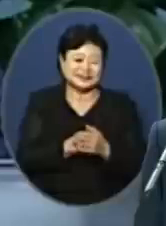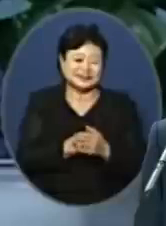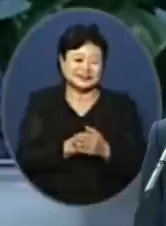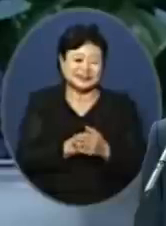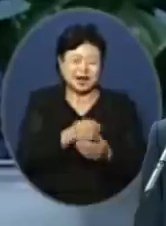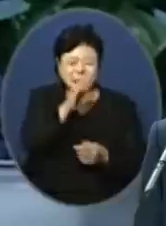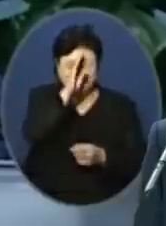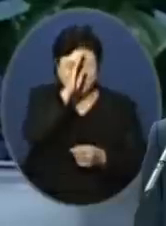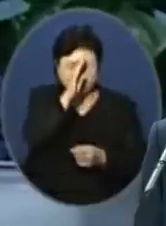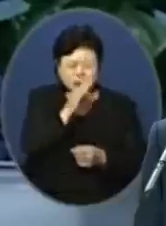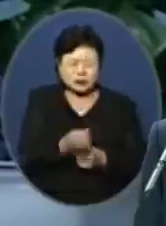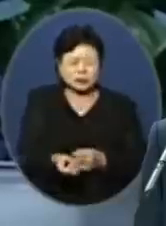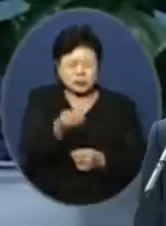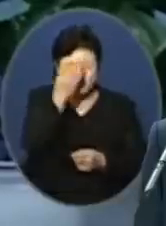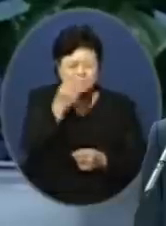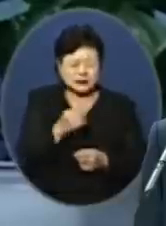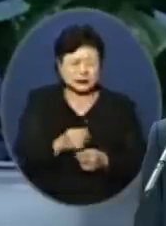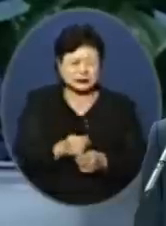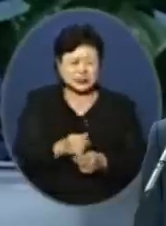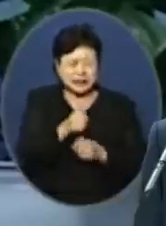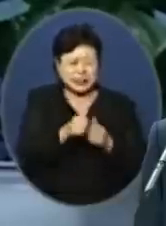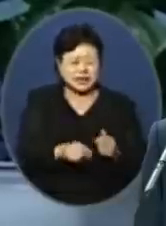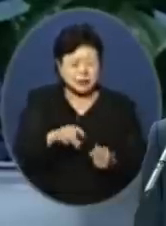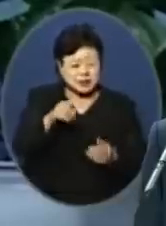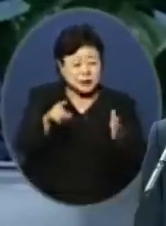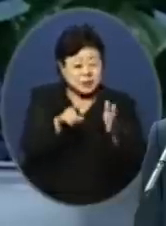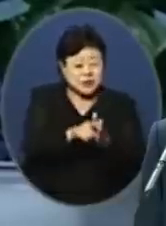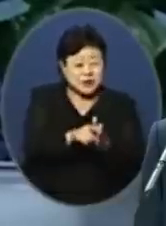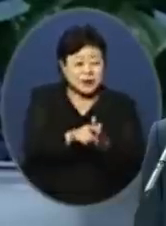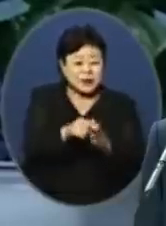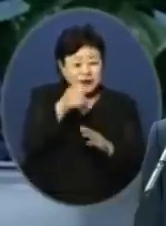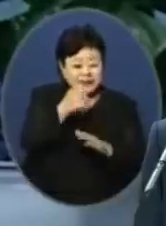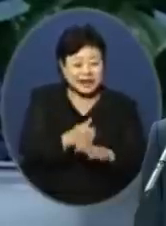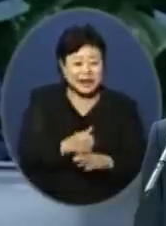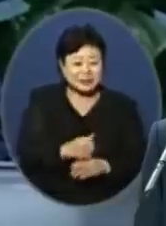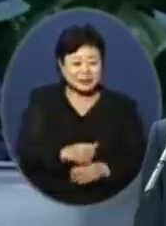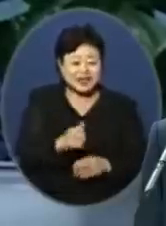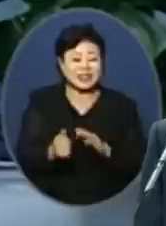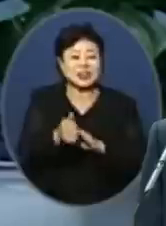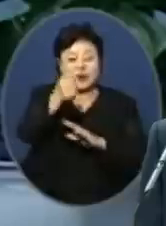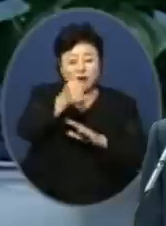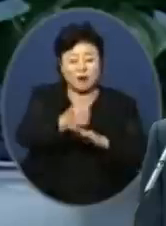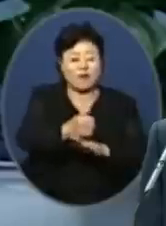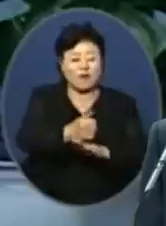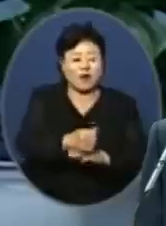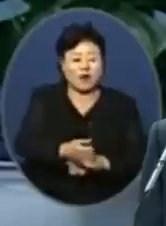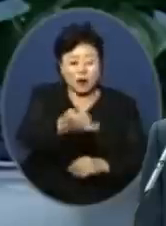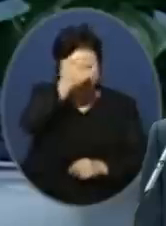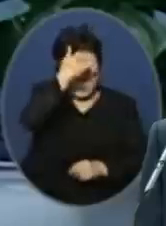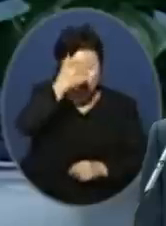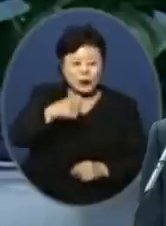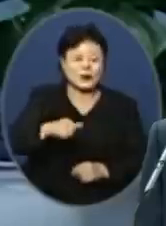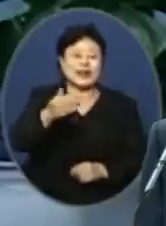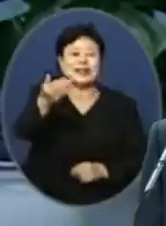제일 병들고 못난 놈이 하나님을 먼저 믿고 나중에 인생에 성공하고 효도하는